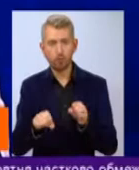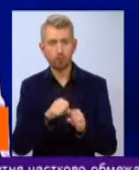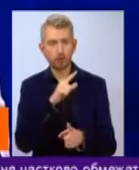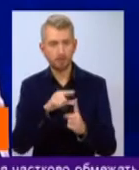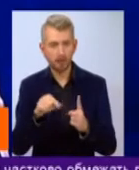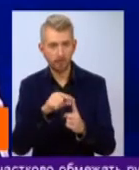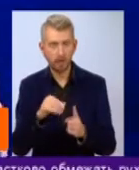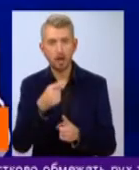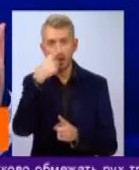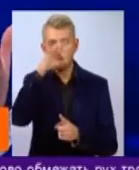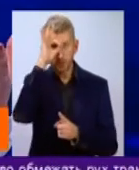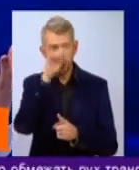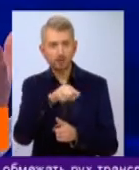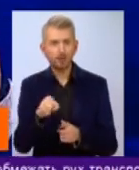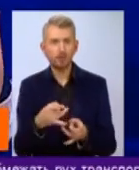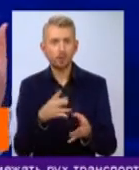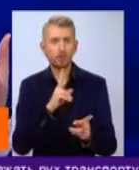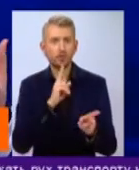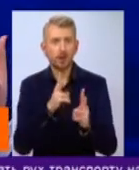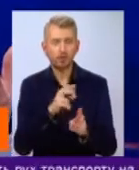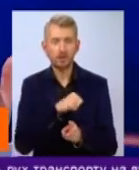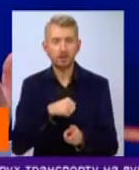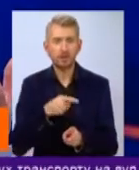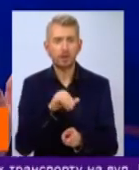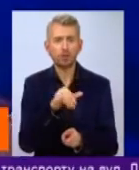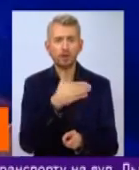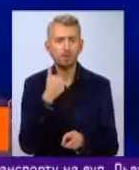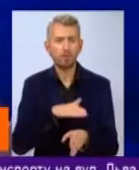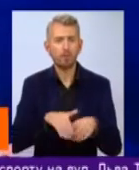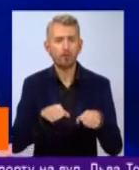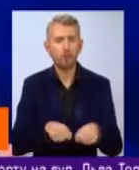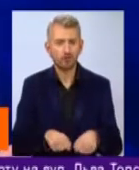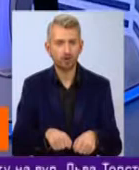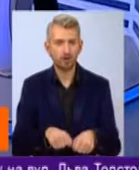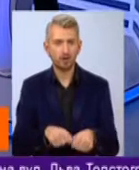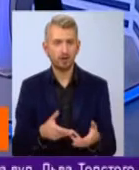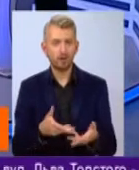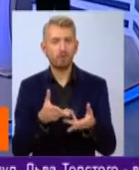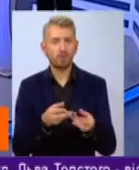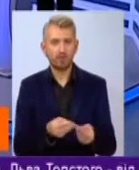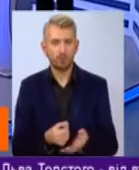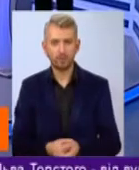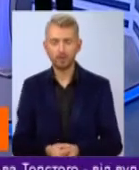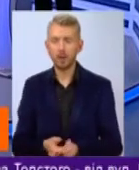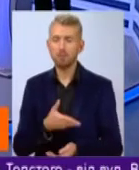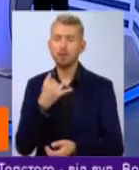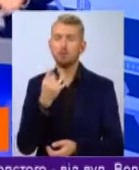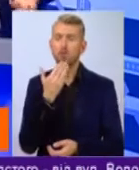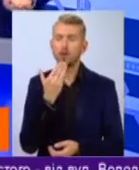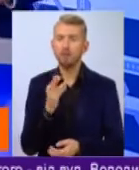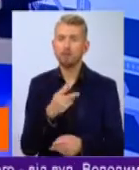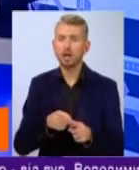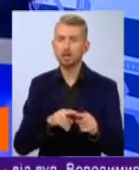правила. І поліцейські, вони просто скаржаться самі на те, що в них немає повноважень, немає інструментів впливу. Ми поцікавилися, як